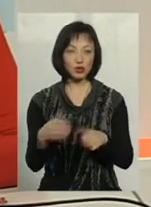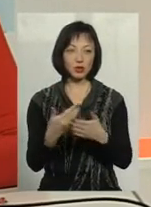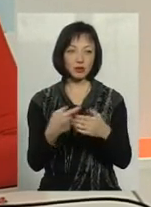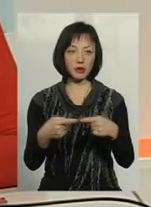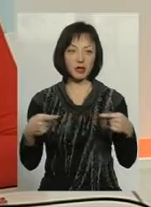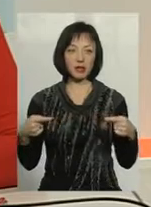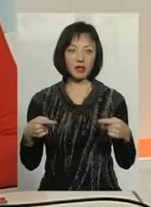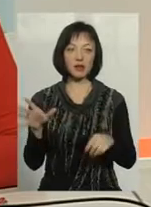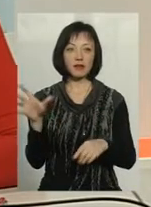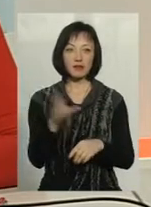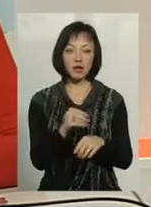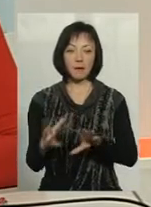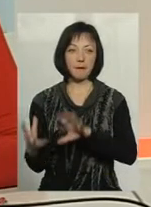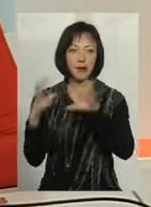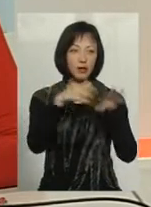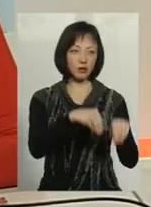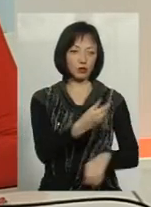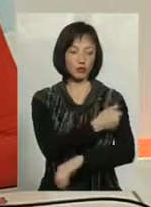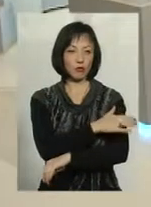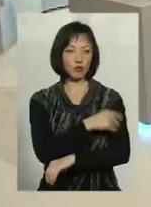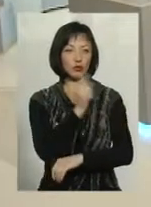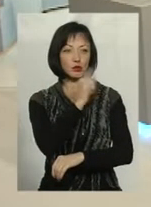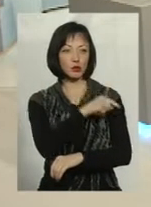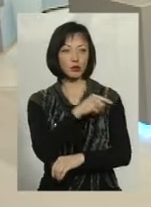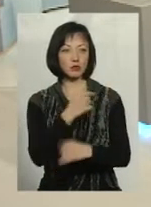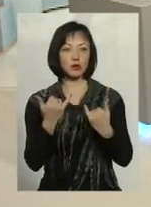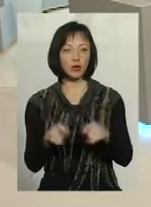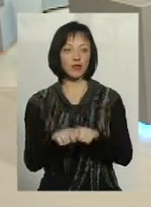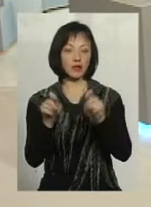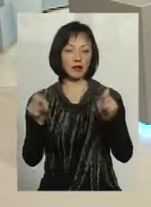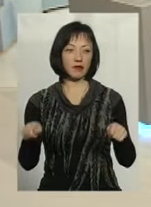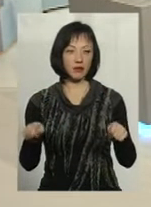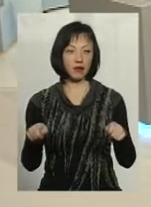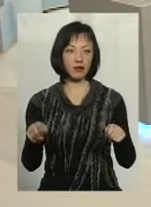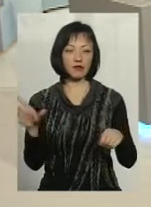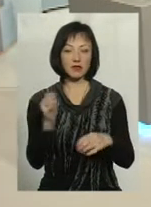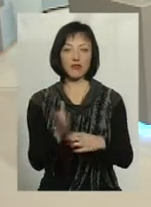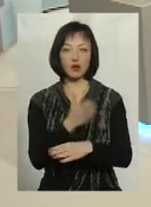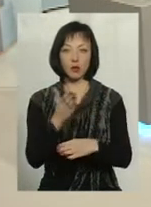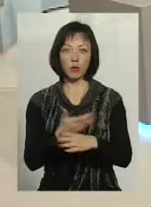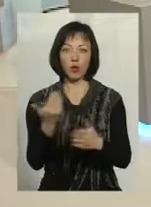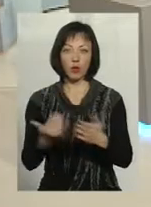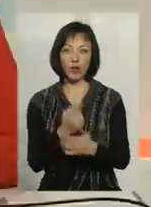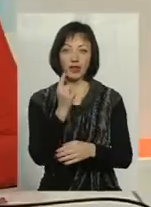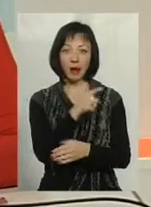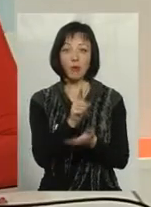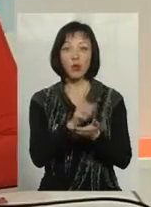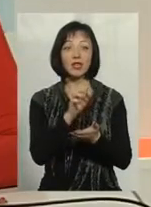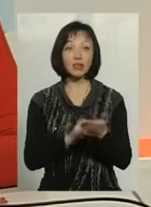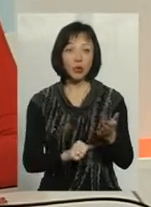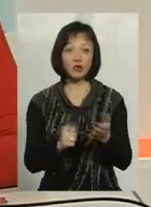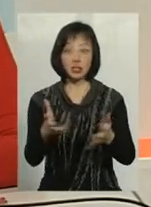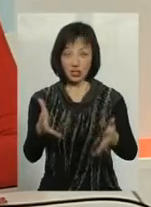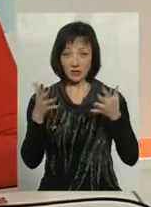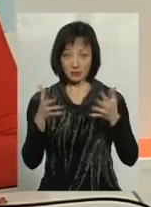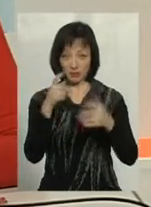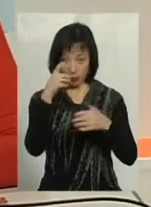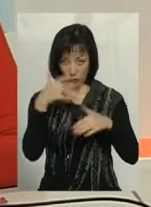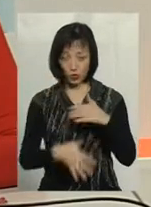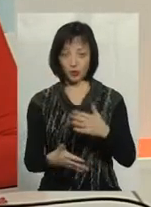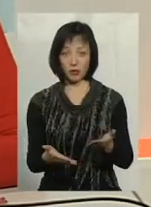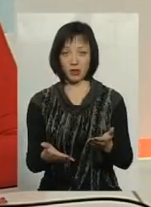приклад. Тобто, якщо подивитися на це, можливо. Да. І що робить підприємство? Тобто, по суті, та мінімальна зарплата має закластися все одно в собівартість продукції. Так